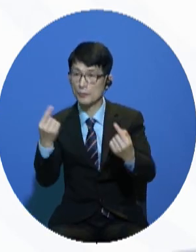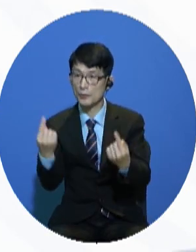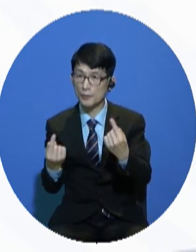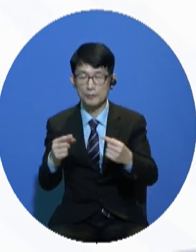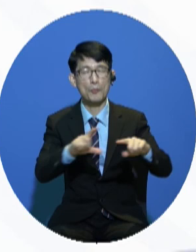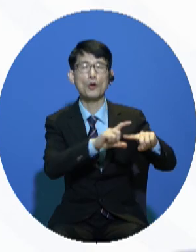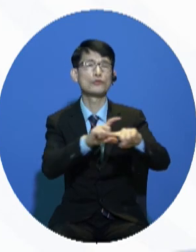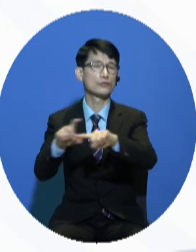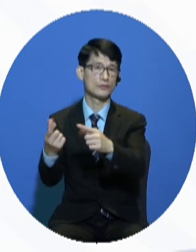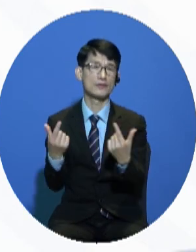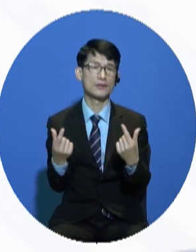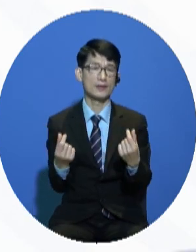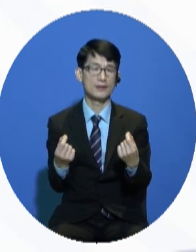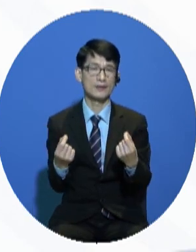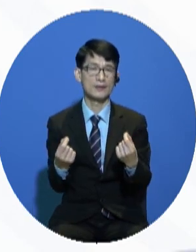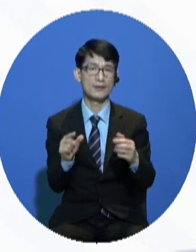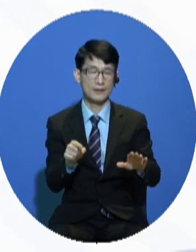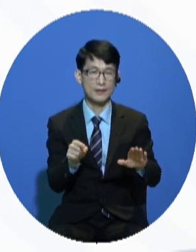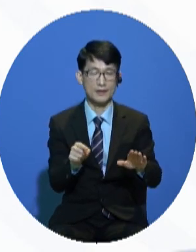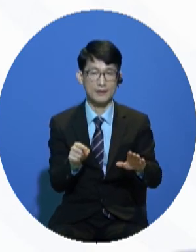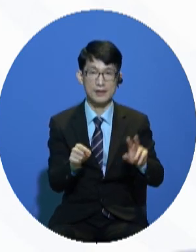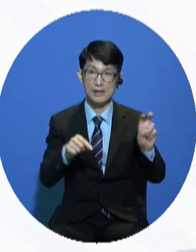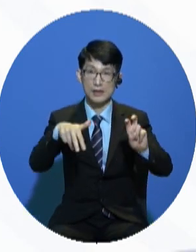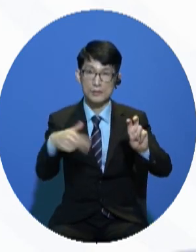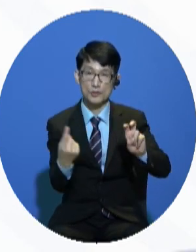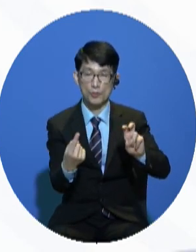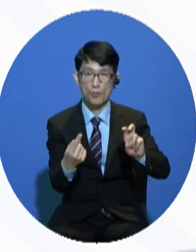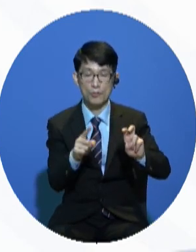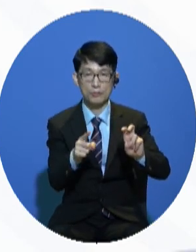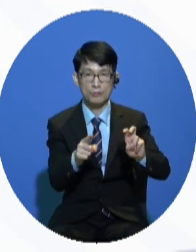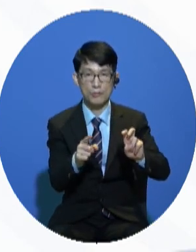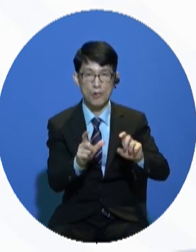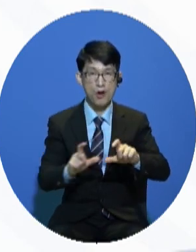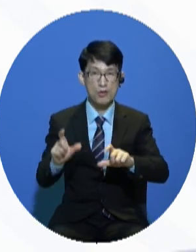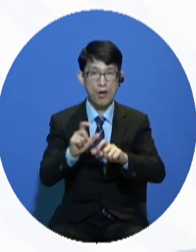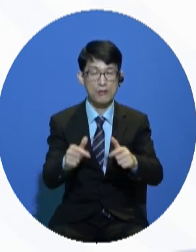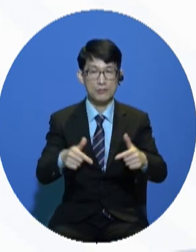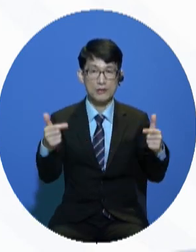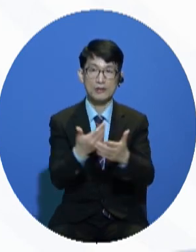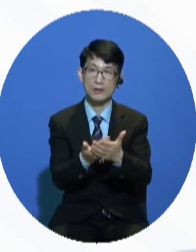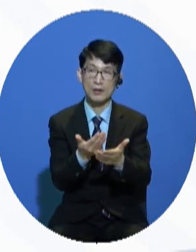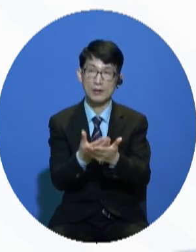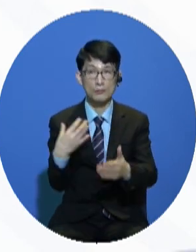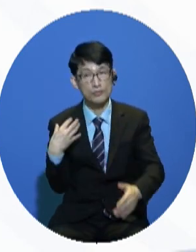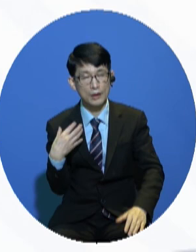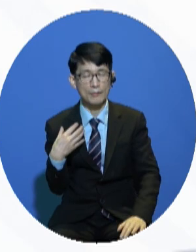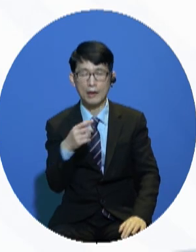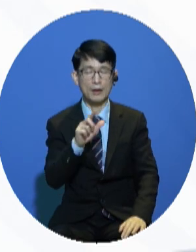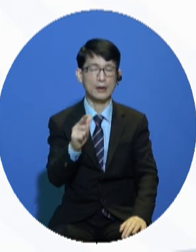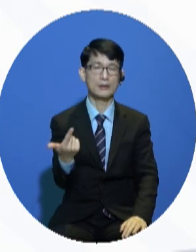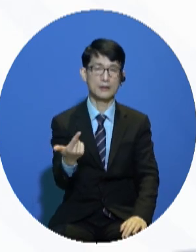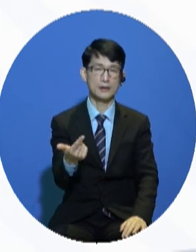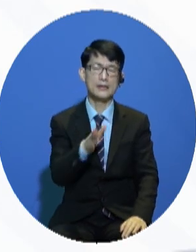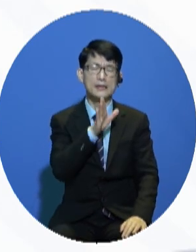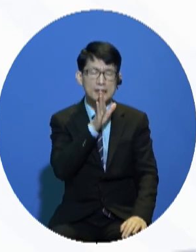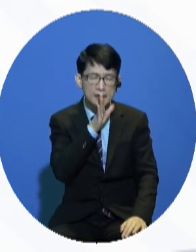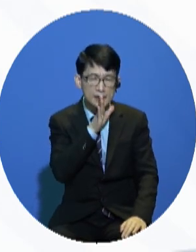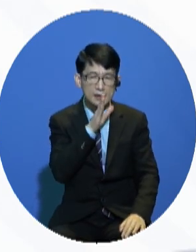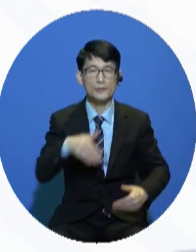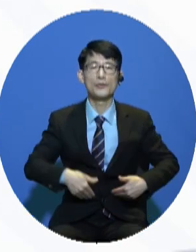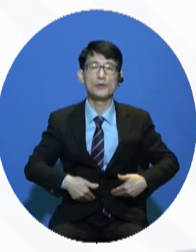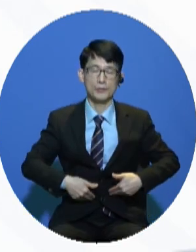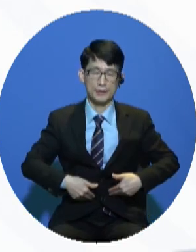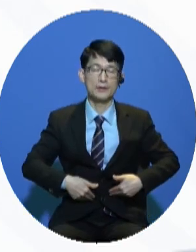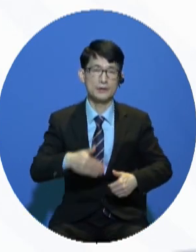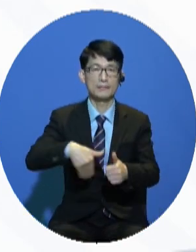이 20조 원 증액이라고 하는 요구가 뭐 그렇게 먼 얘기 또는 큰 얘기가 아니라고 생각하고 아주 현실적인 얘기라고 생각합니다.